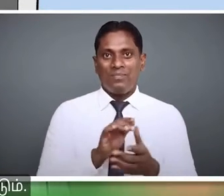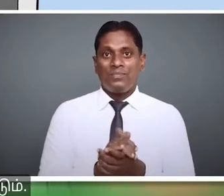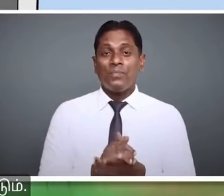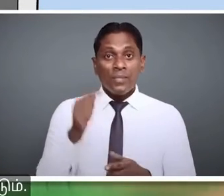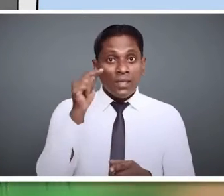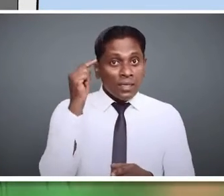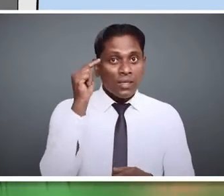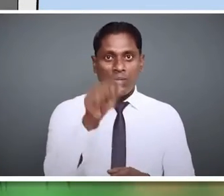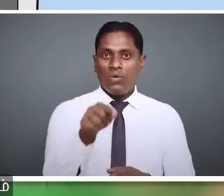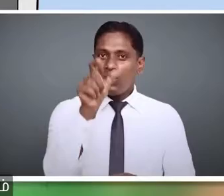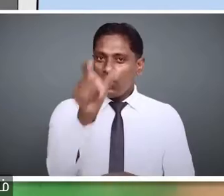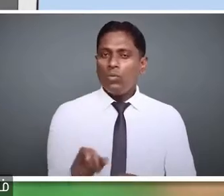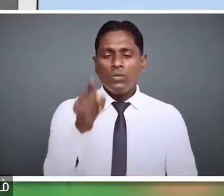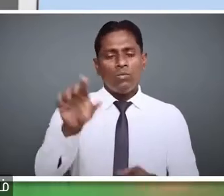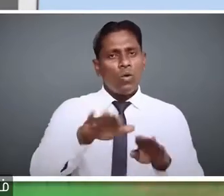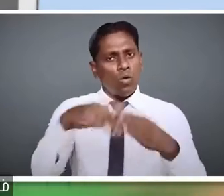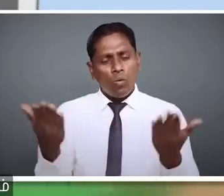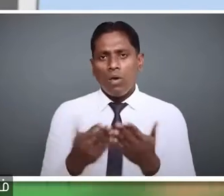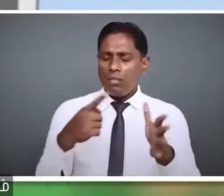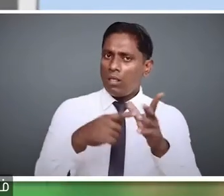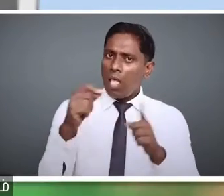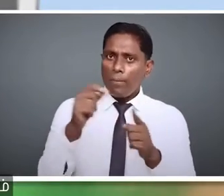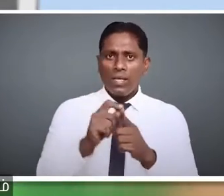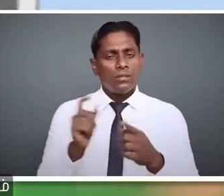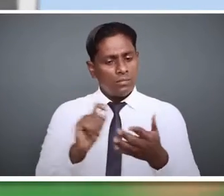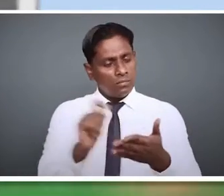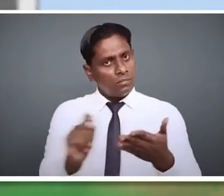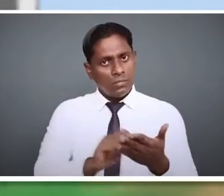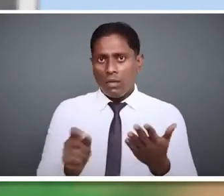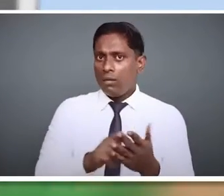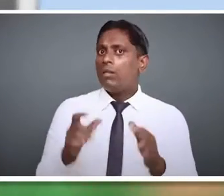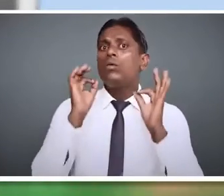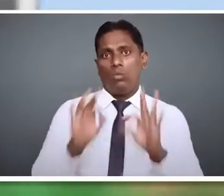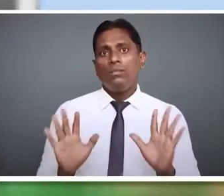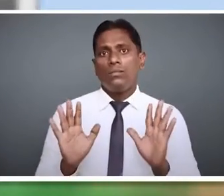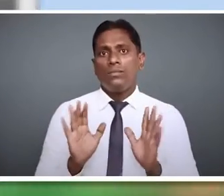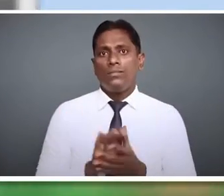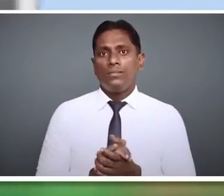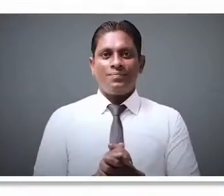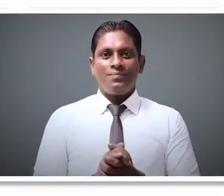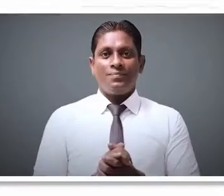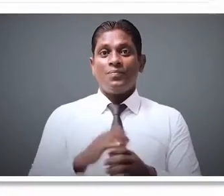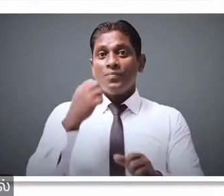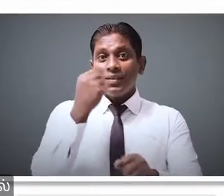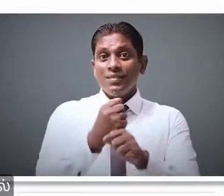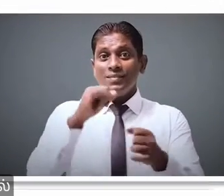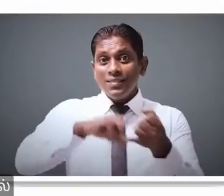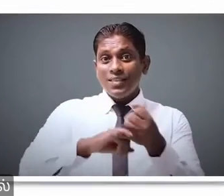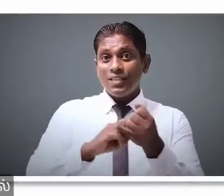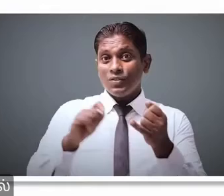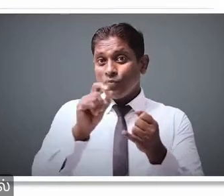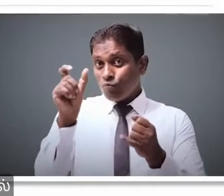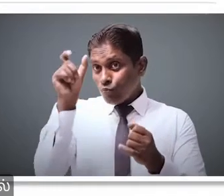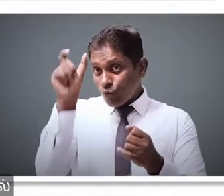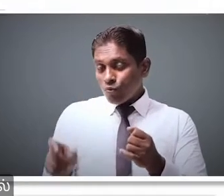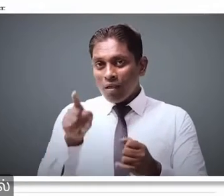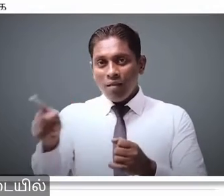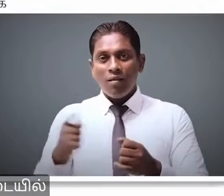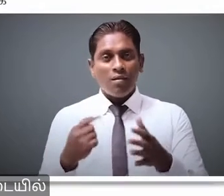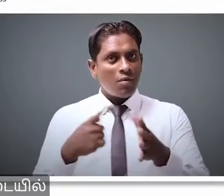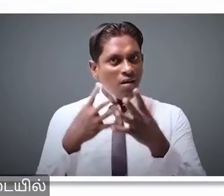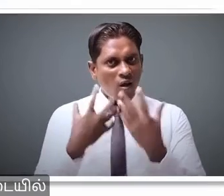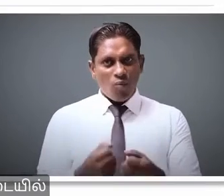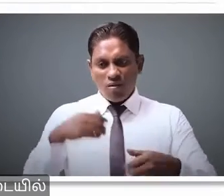பதிவு செய்யப்படும். அதற்காக நீங்கள் எந்த படிவத்தையும் பூர்த்தி செய்ய வேண்டியதில்லை. கிராம சேவை